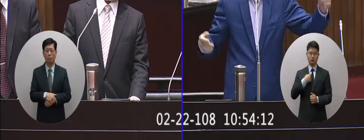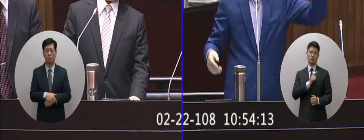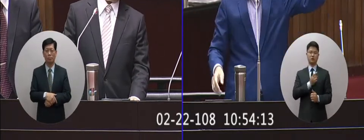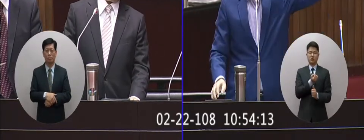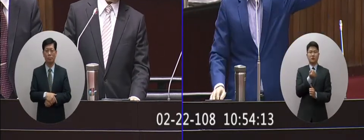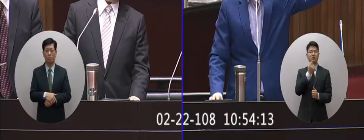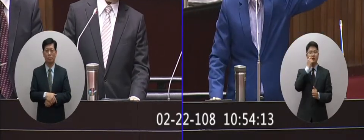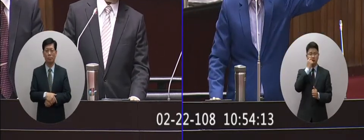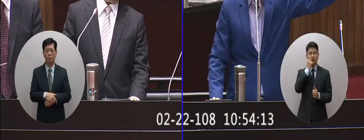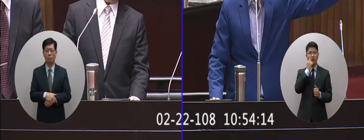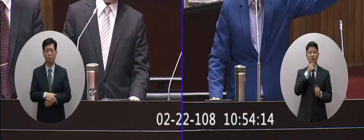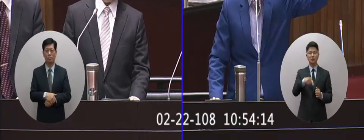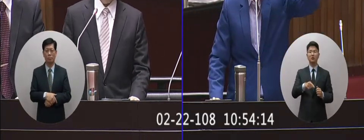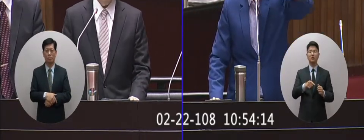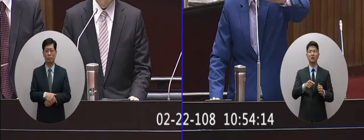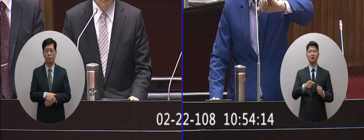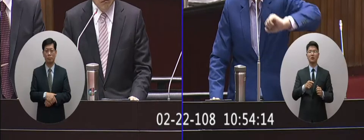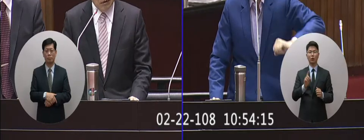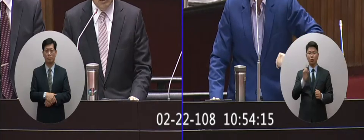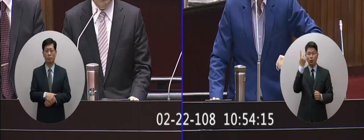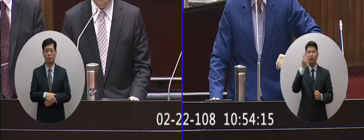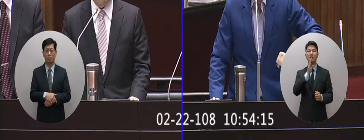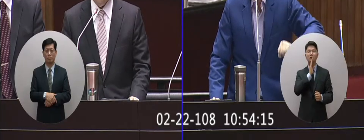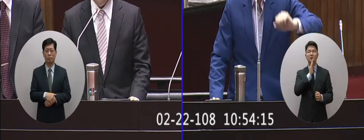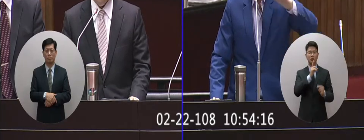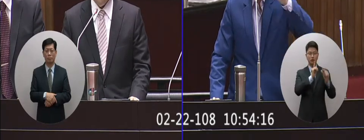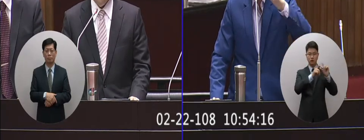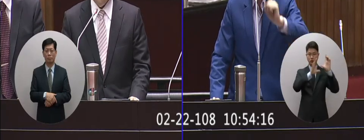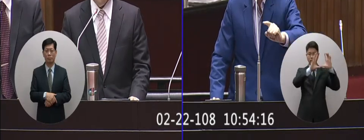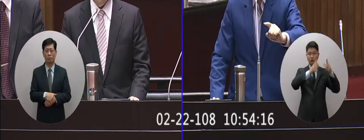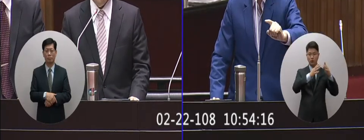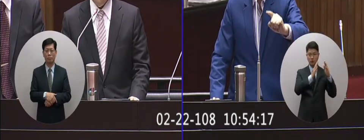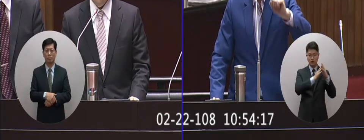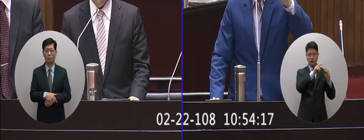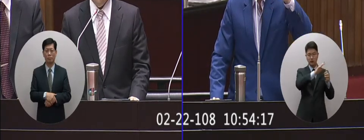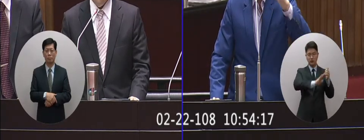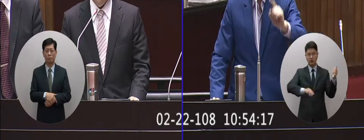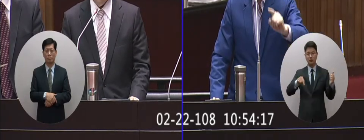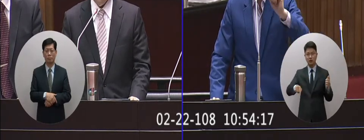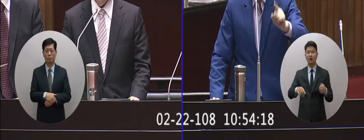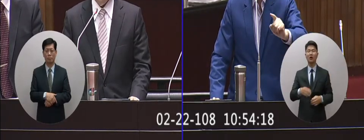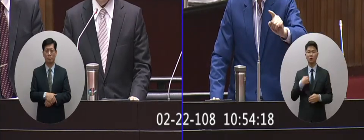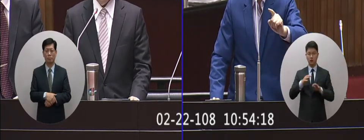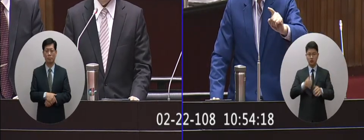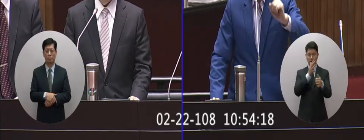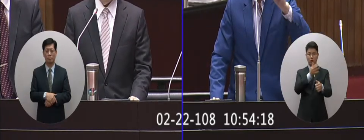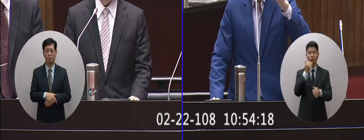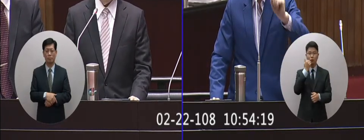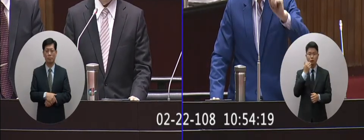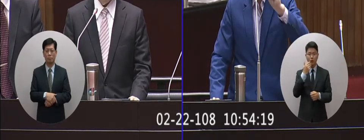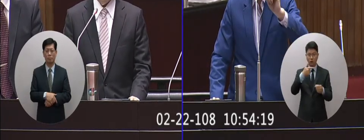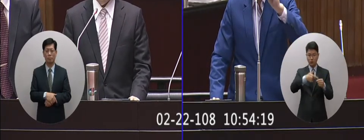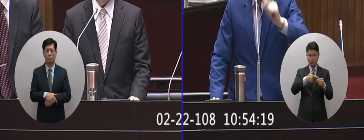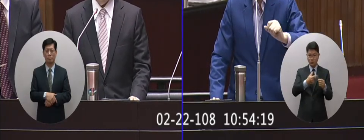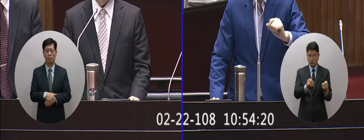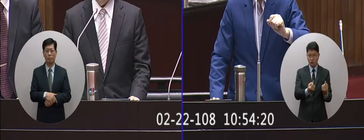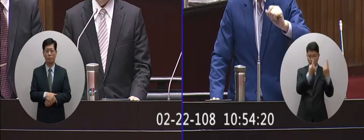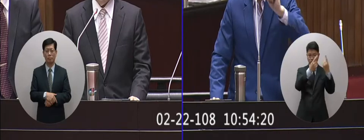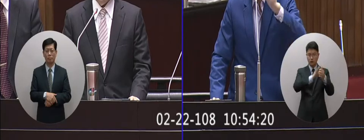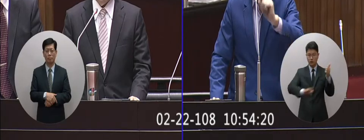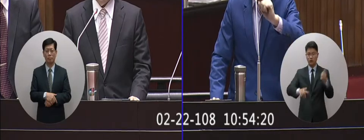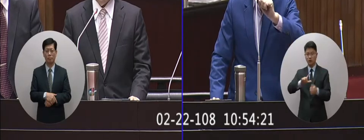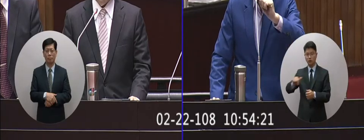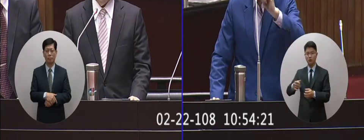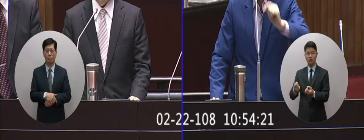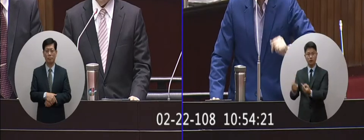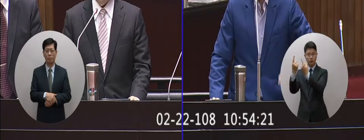有办法，因为那是在中东产油国家他们的问题。我只问你嘛，当油价上涨，物价势必上涨，